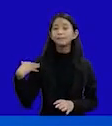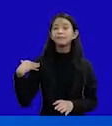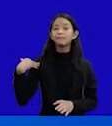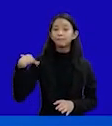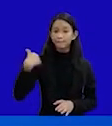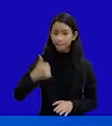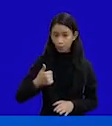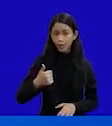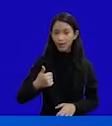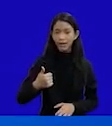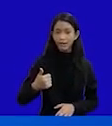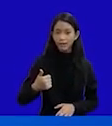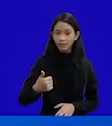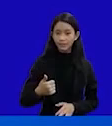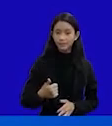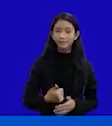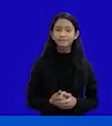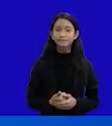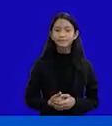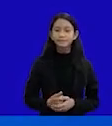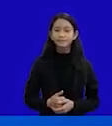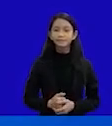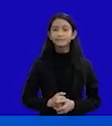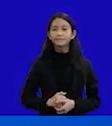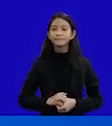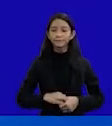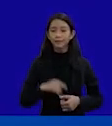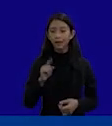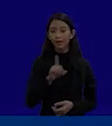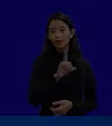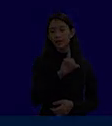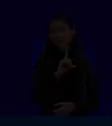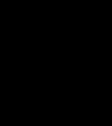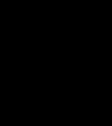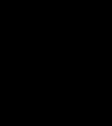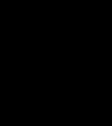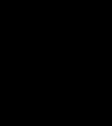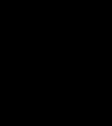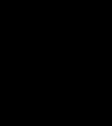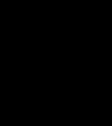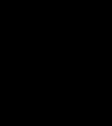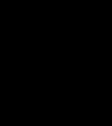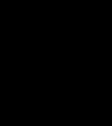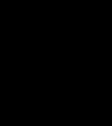keputusan itu ada di pemda kepala sekolah dan orangtua yaitu komite sekolah